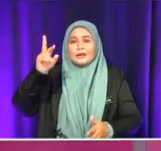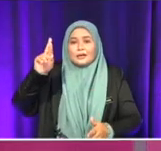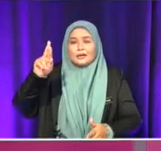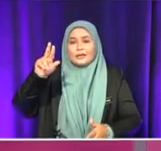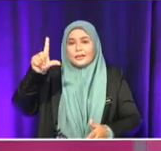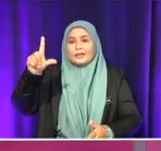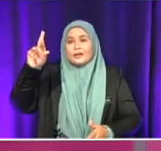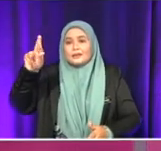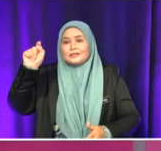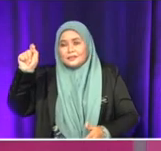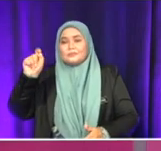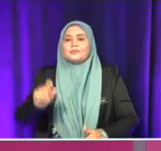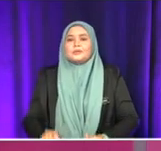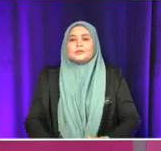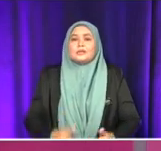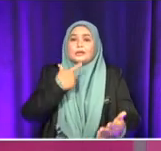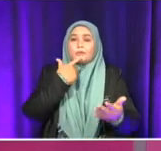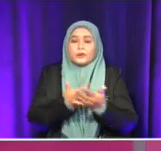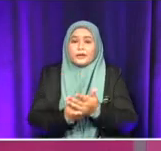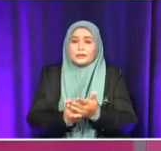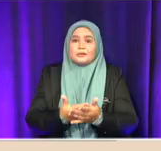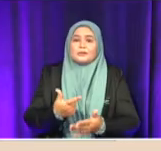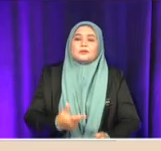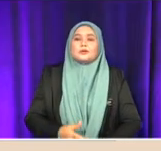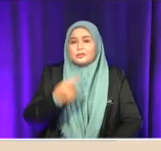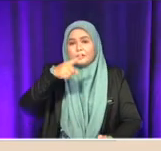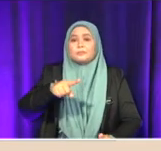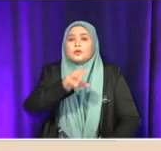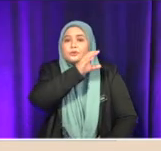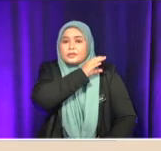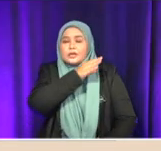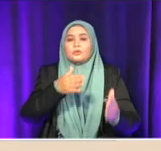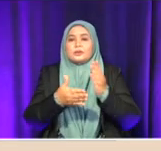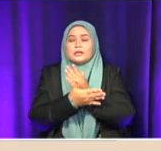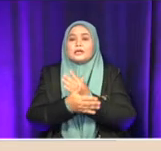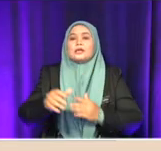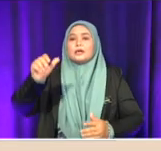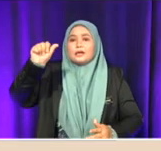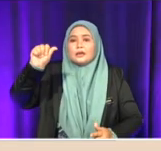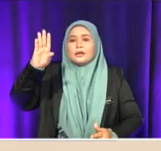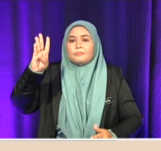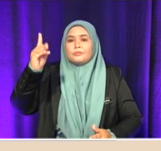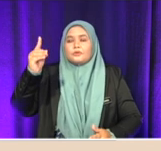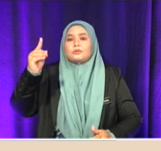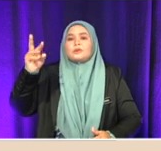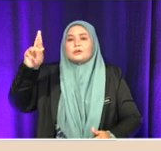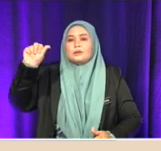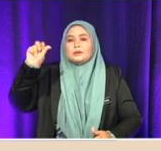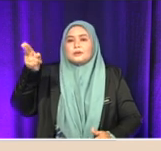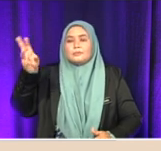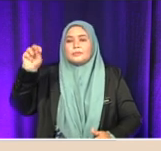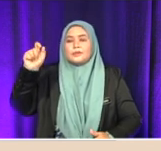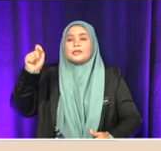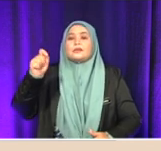ingat Okelah Rahman Thalib Oke dipengarusikan oleh Abdul Rahman Thalib pada tahun